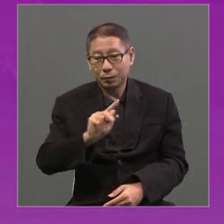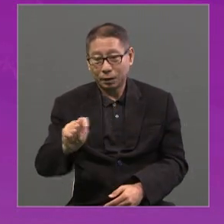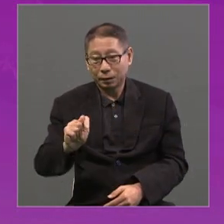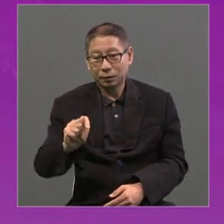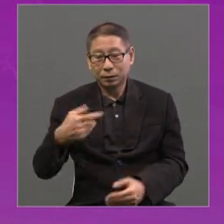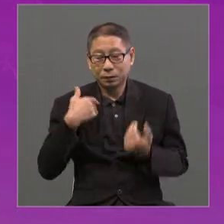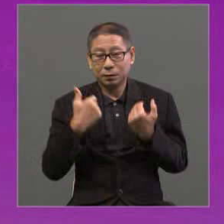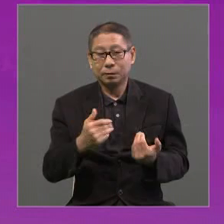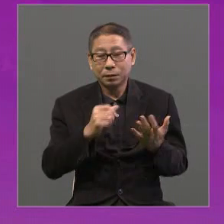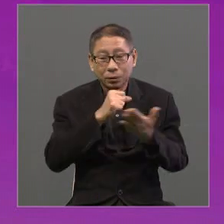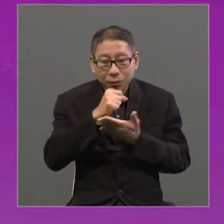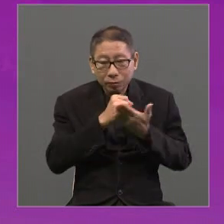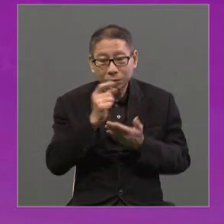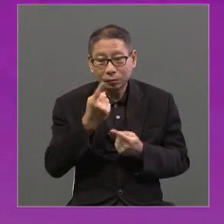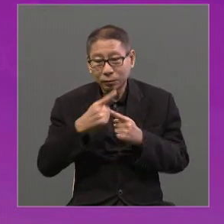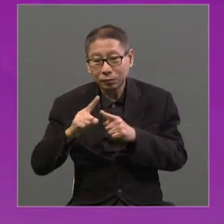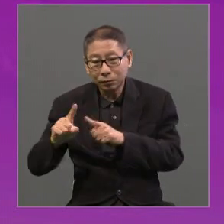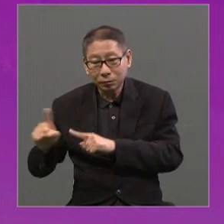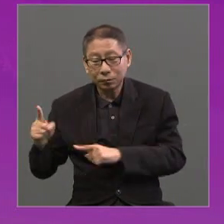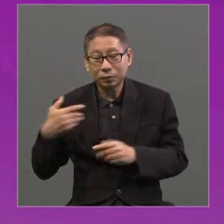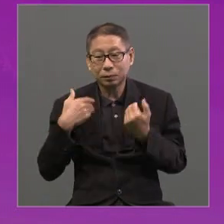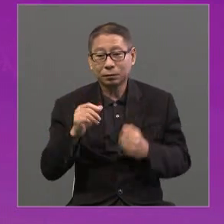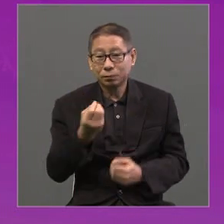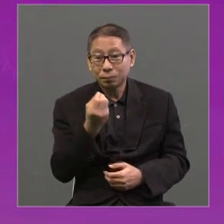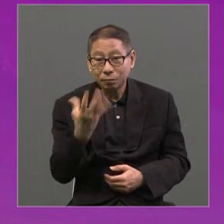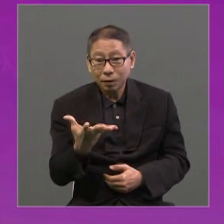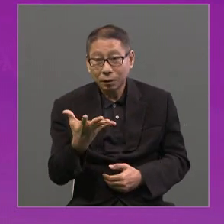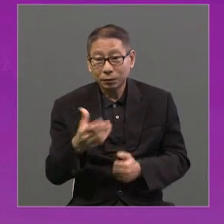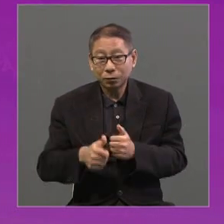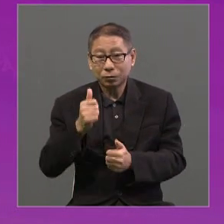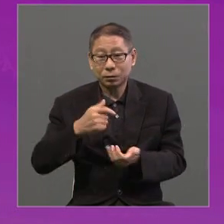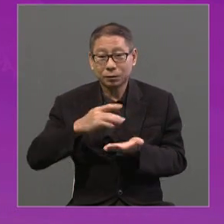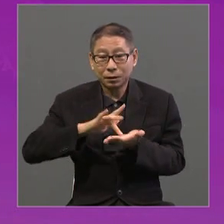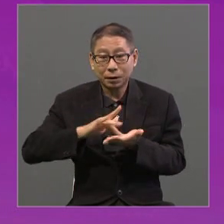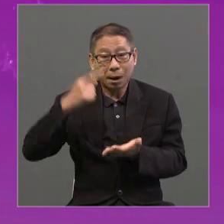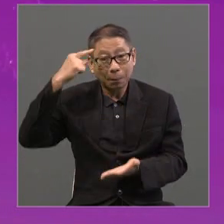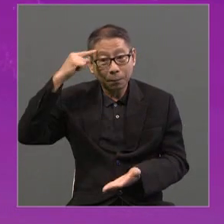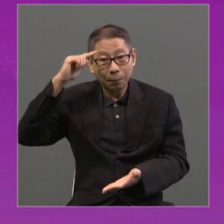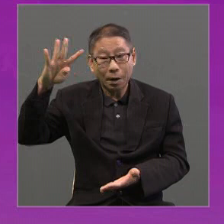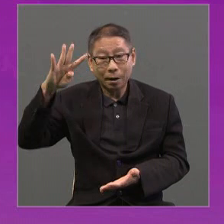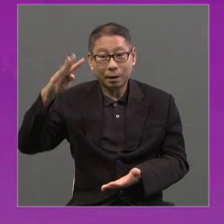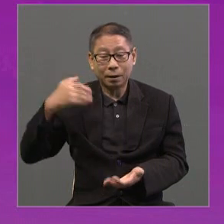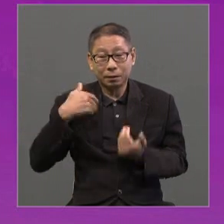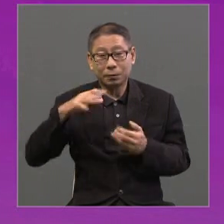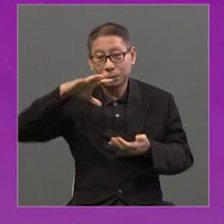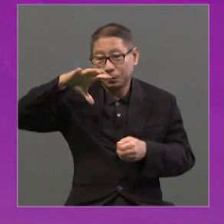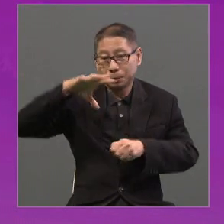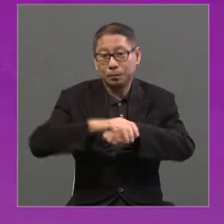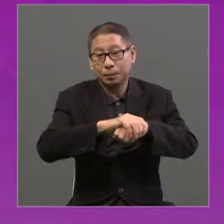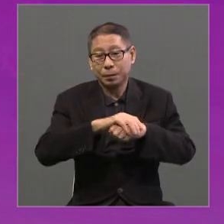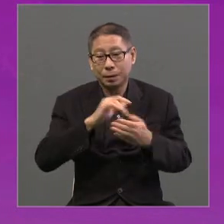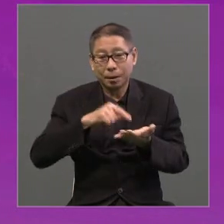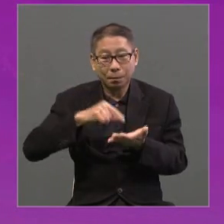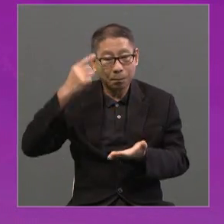ามว่าเป็นยาเสพติดชนิดไหนมากที่สุด ประเภทไหนมากที่สุดนะครับก็คือยาบ้า เพราะเราอ่านข่าวเนี่ยก็จับยาบ้าได้เ